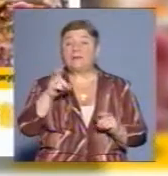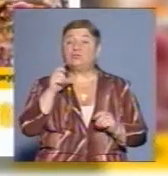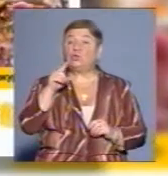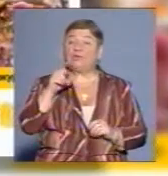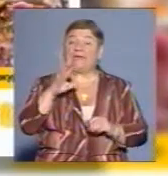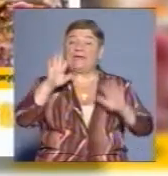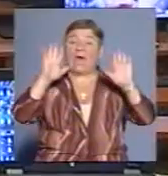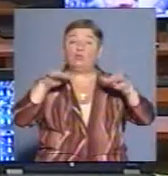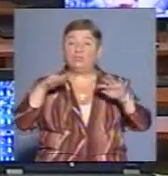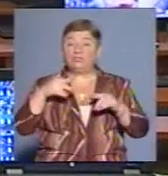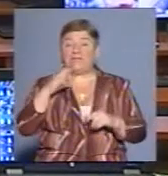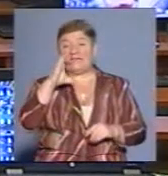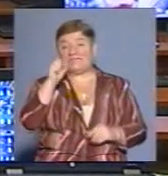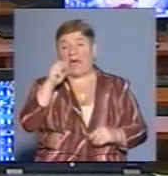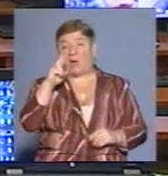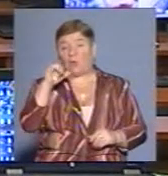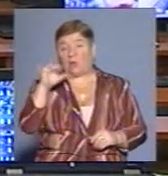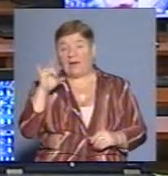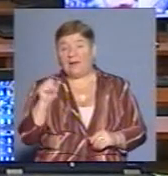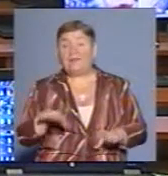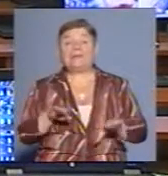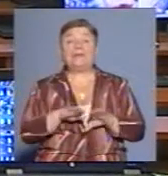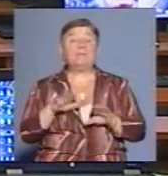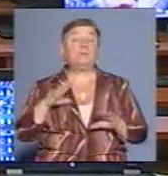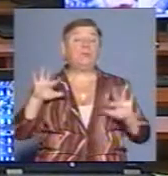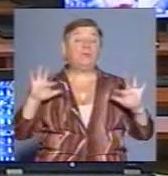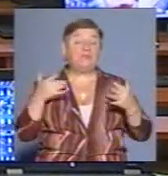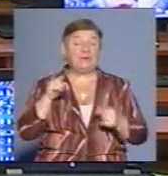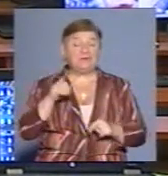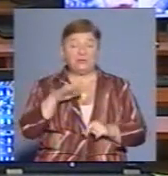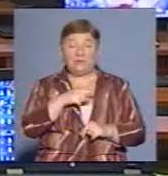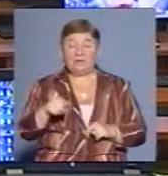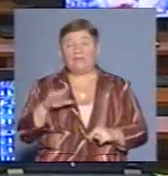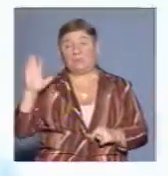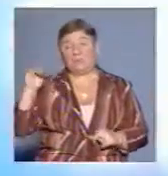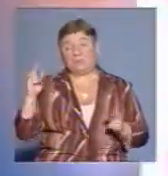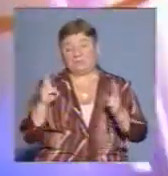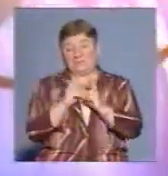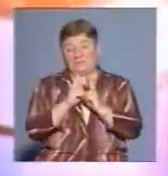дерево та сакура. Такими були події на цю годину. До зустрічі!